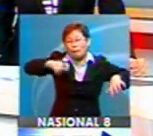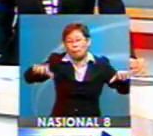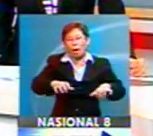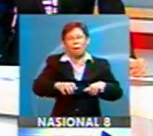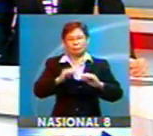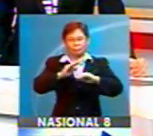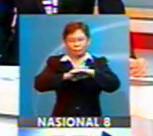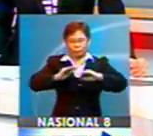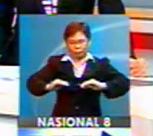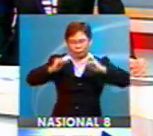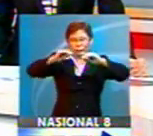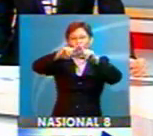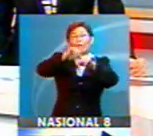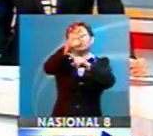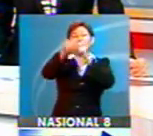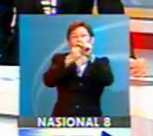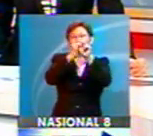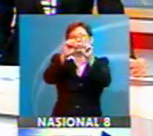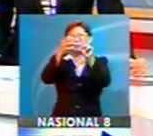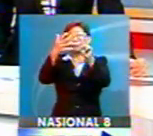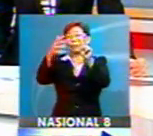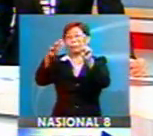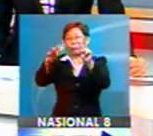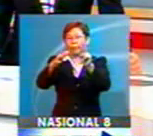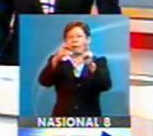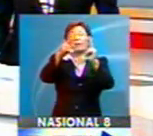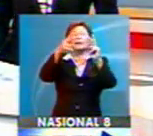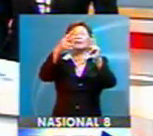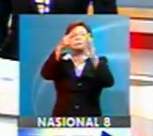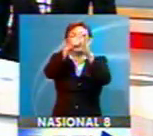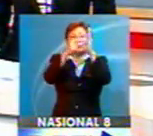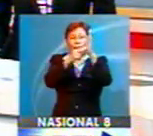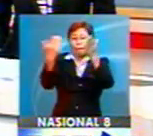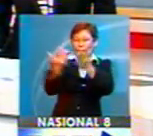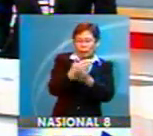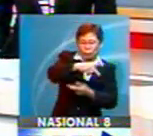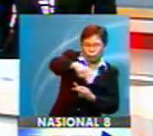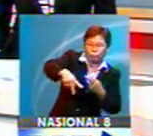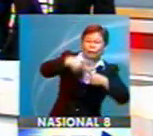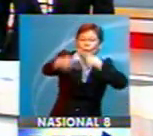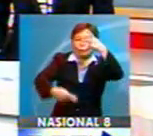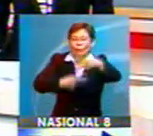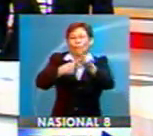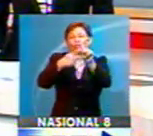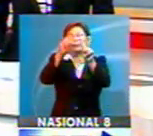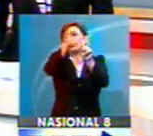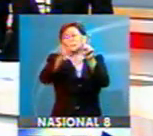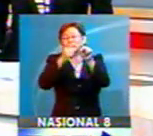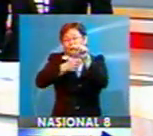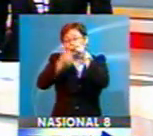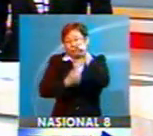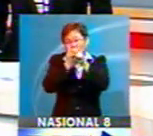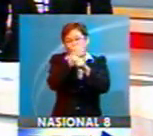secara berperingkat mulai September tahun depan. Peraturan baharu itu dapat meningkatkan aktiviti kitar semula sebanyak 2% setiap tahun